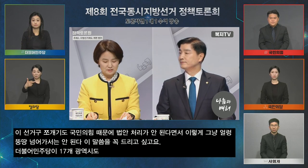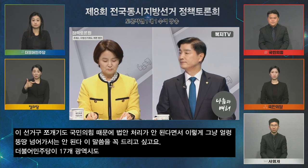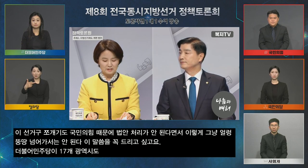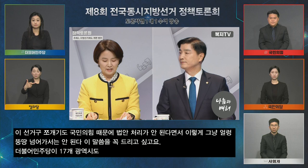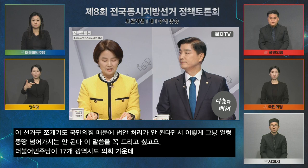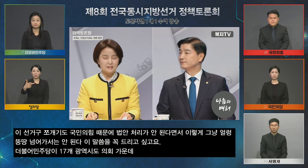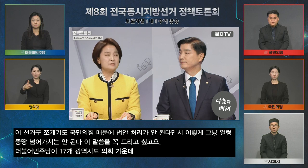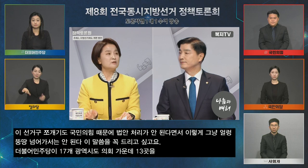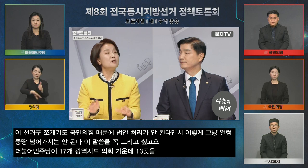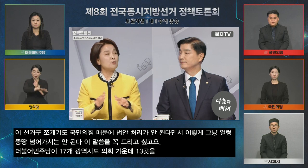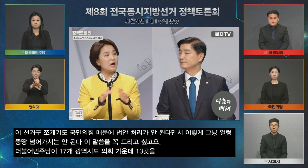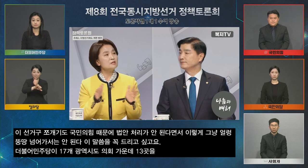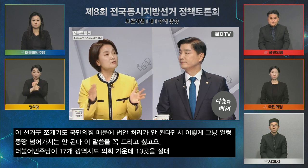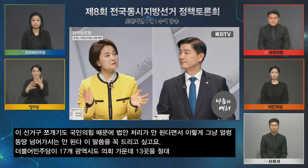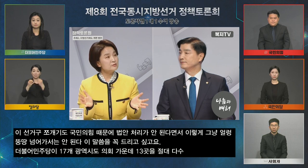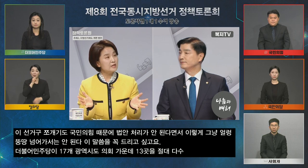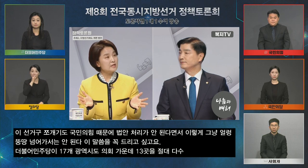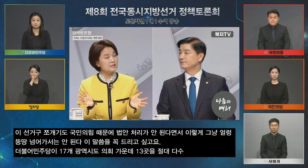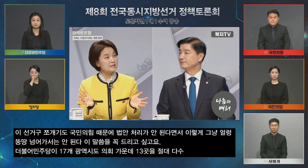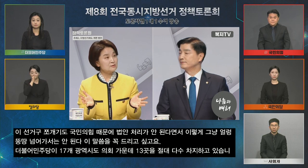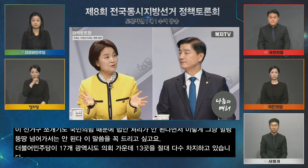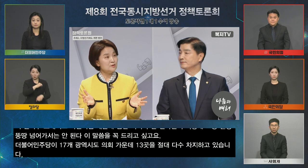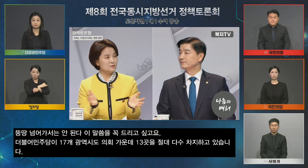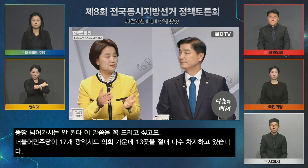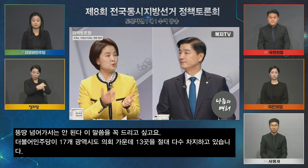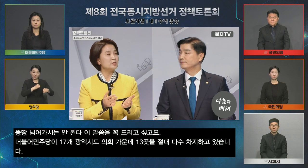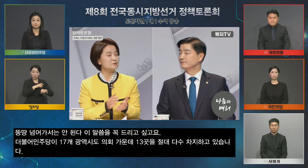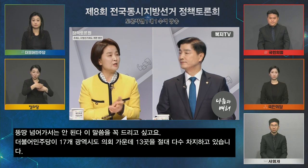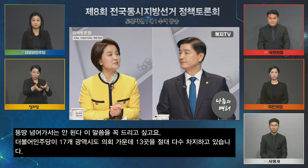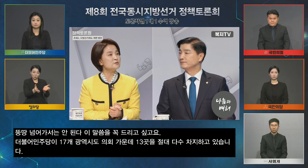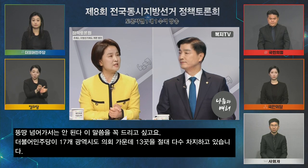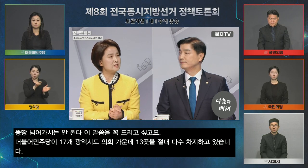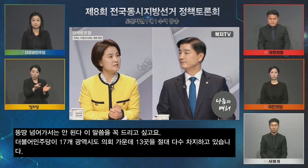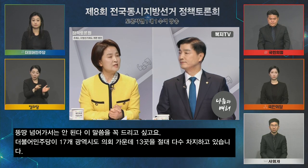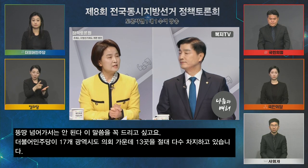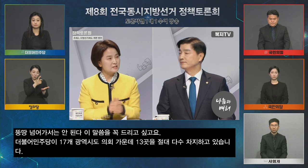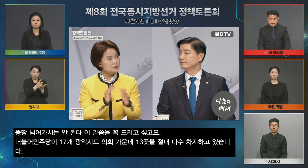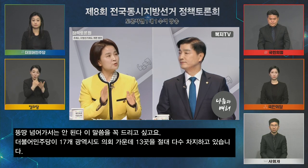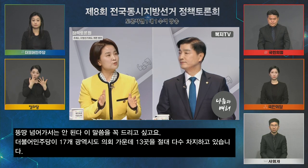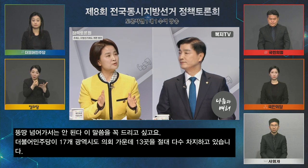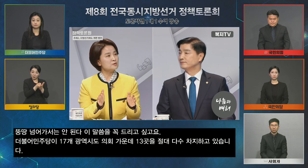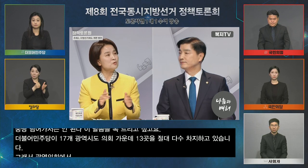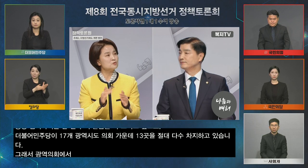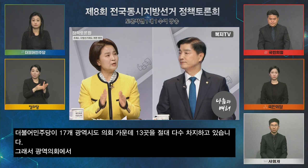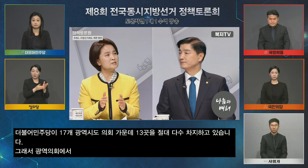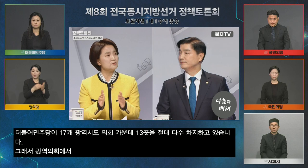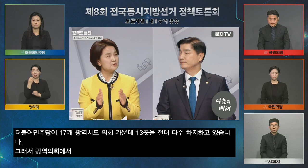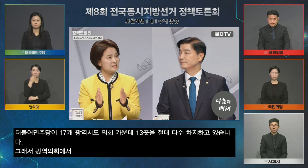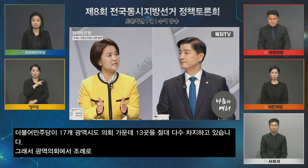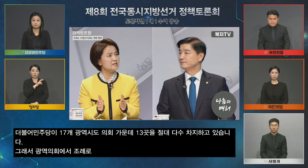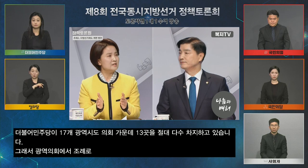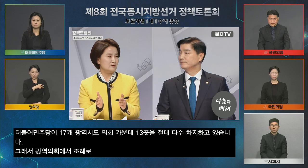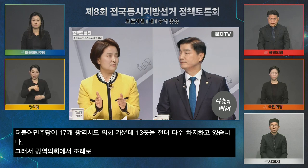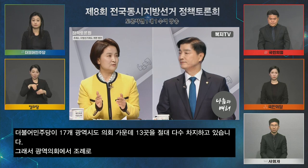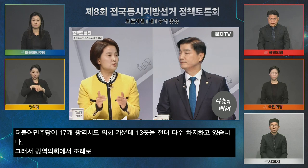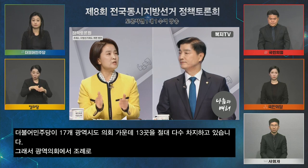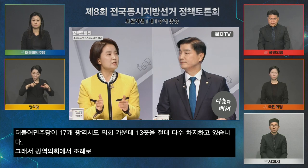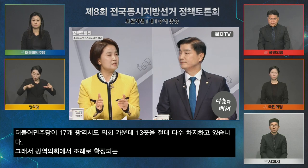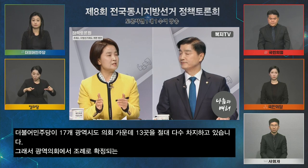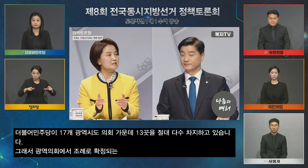차지하고 있습니다. 그래서 광역의회에서 조례로 확정되는 기초의원 선거구 획정 시